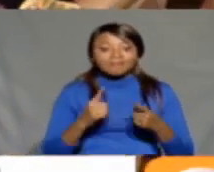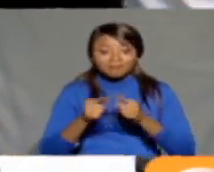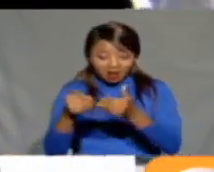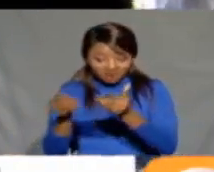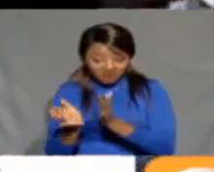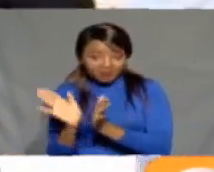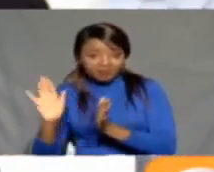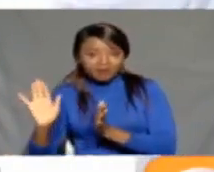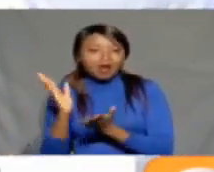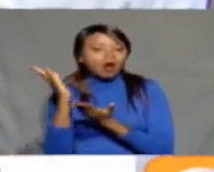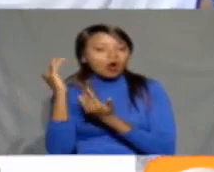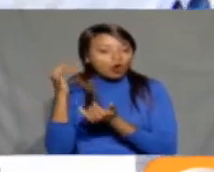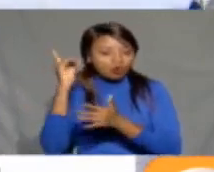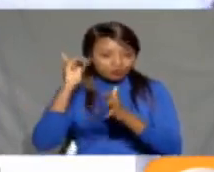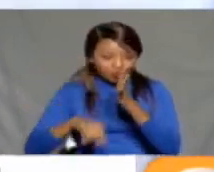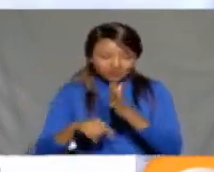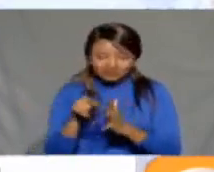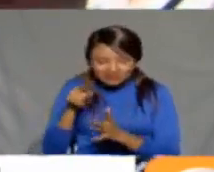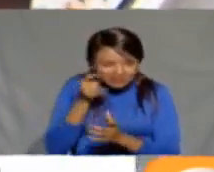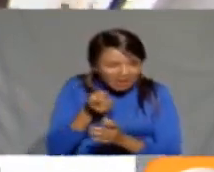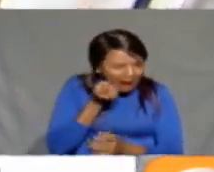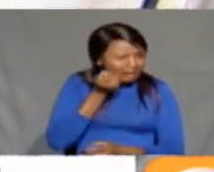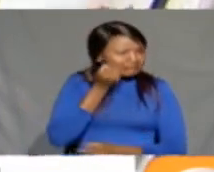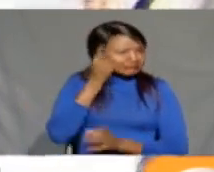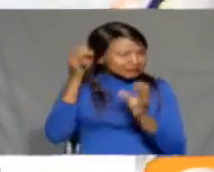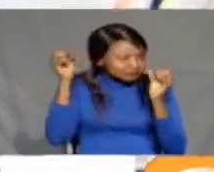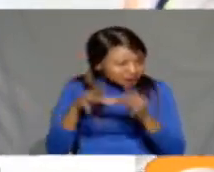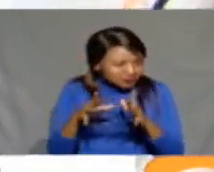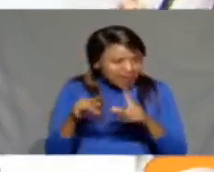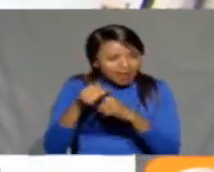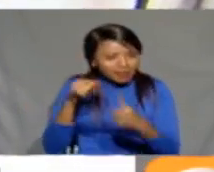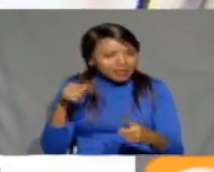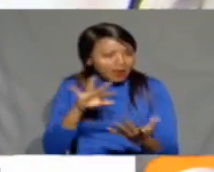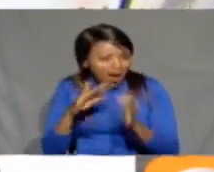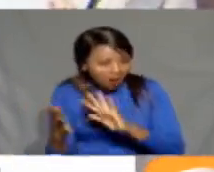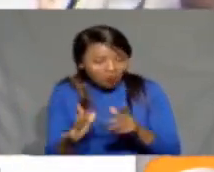kuwa wataelewa fika mauaji haya yalifanyika vipi na